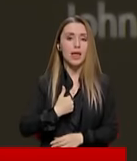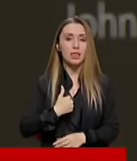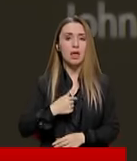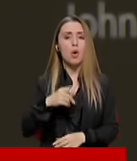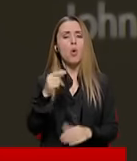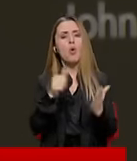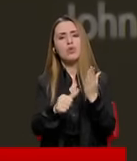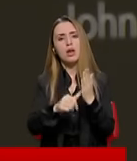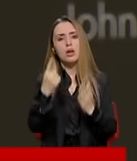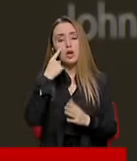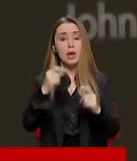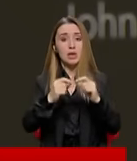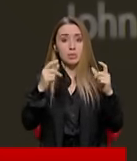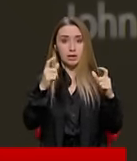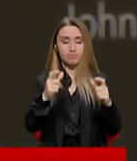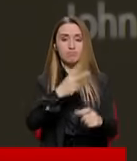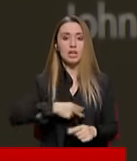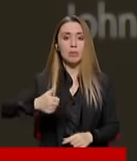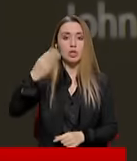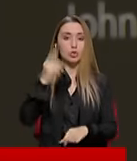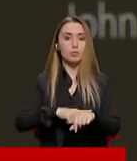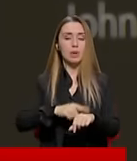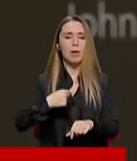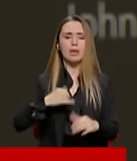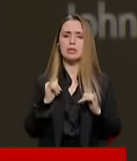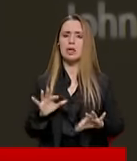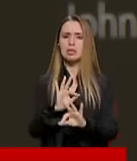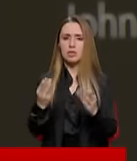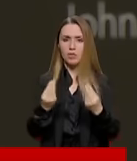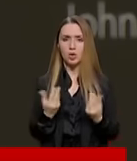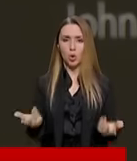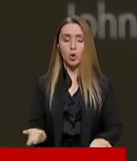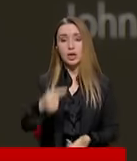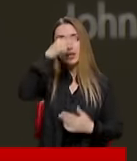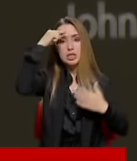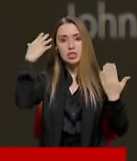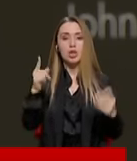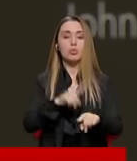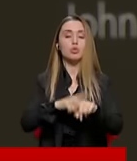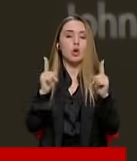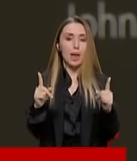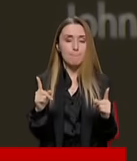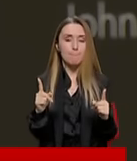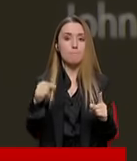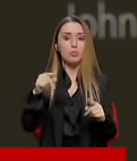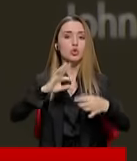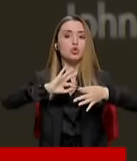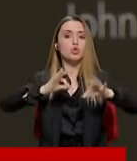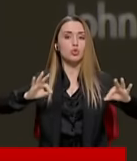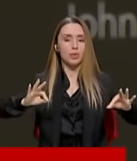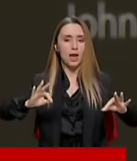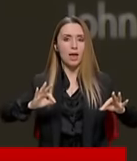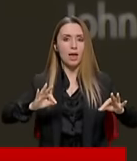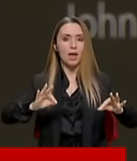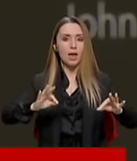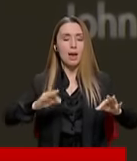ta o tarihte de Beypazarı belediye başkanıydım tabii beni de çok rahatsız ediyordu İnşallah bu dönemde artık bu söz Her